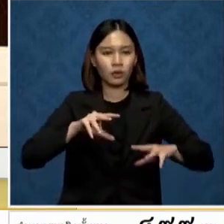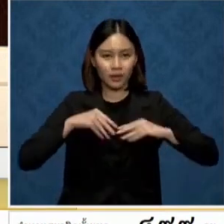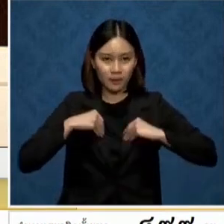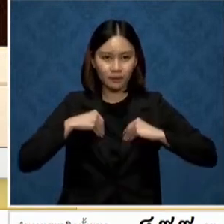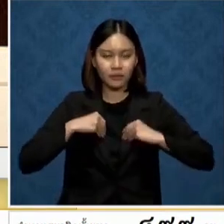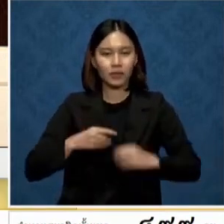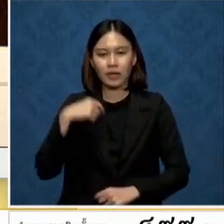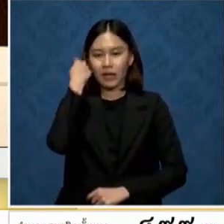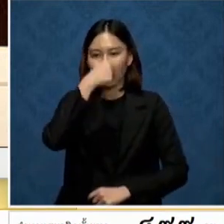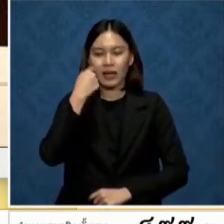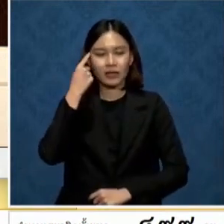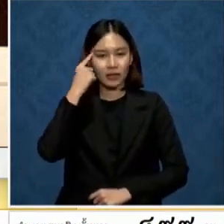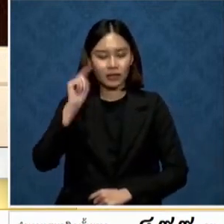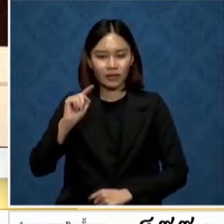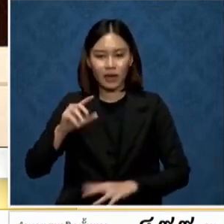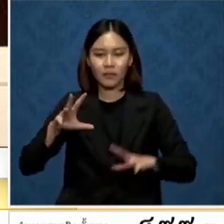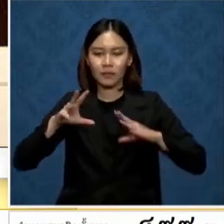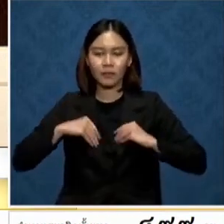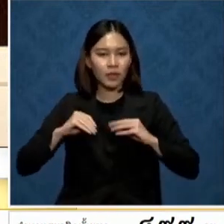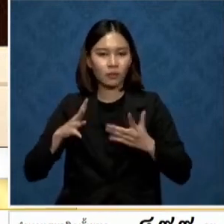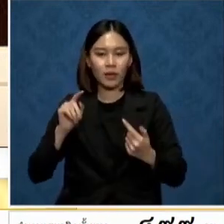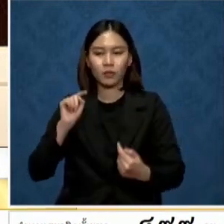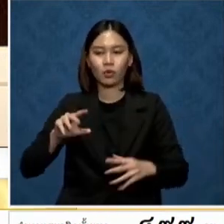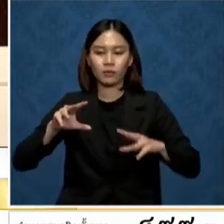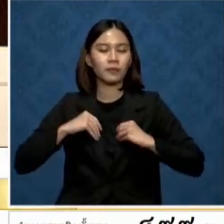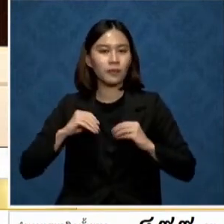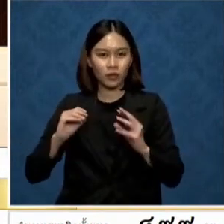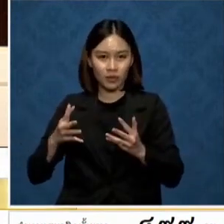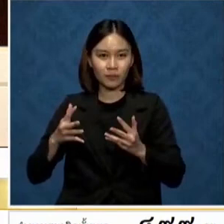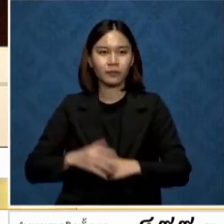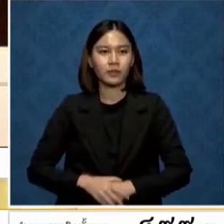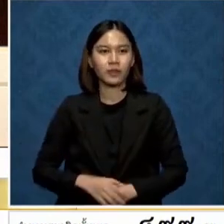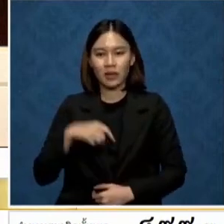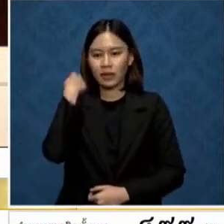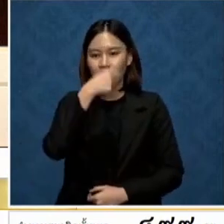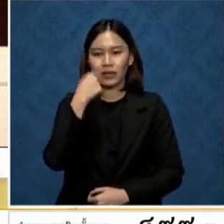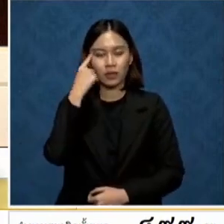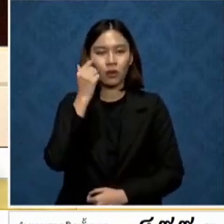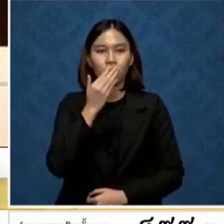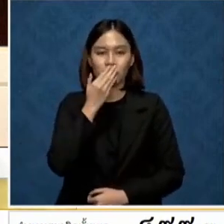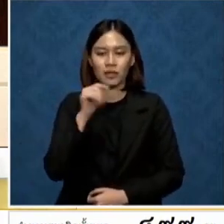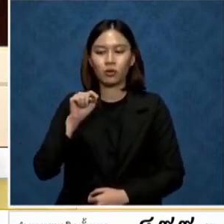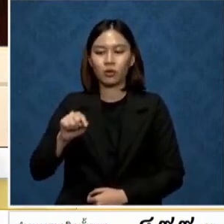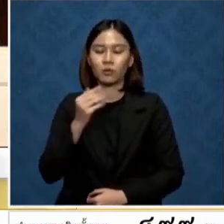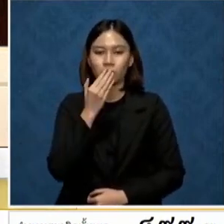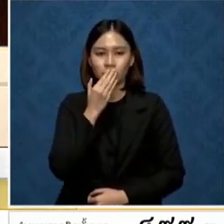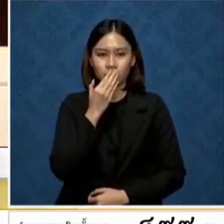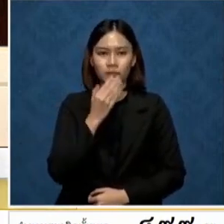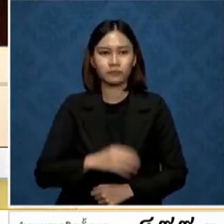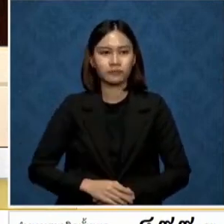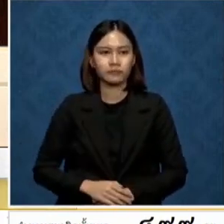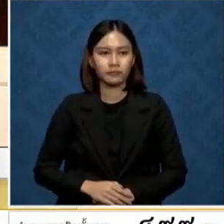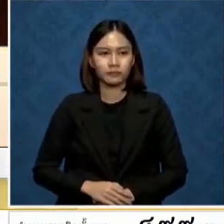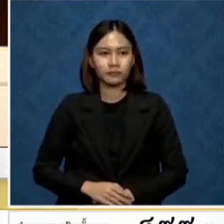ด้วยผู้ใดเห็นว่าไม่ควรรับหลักการโปรดกดปุ่มไม่เห็นด้วยผู้ใดเห็นว่าควรงดออกเสียงโปรดกดปุ่มงดออก